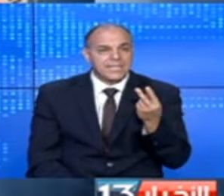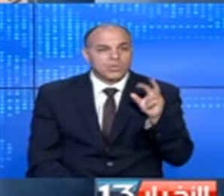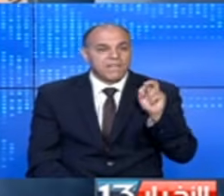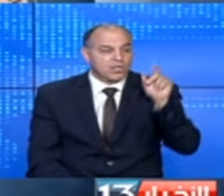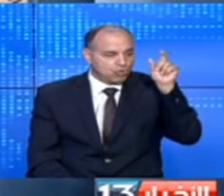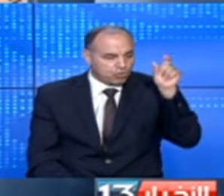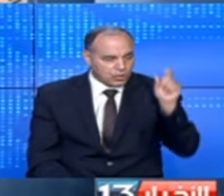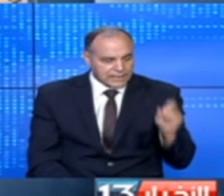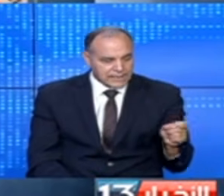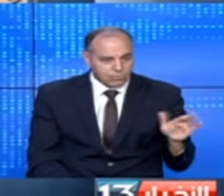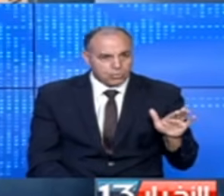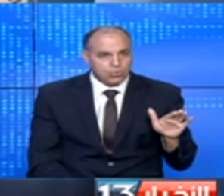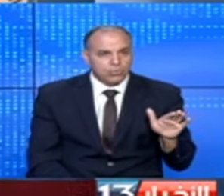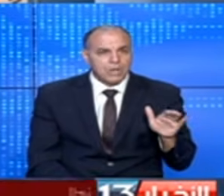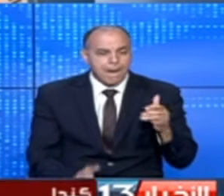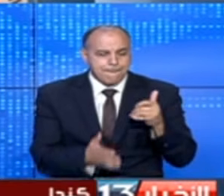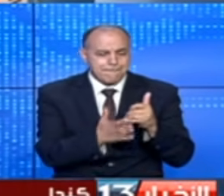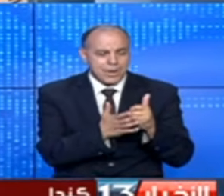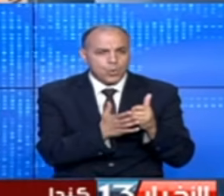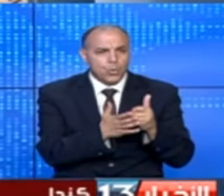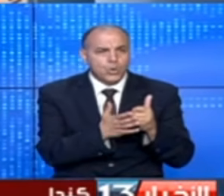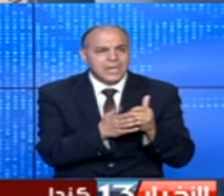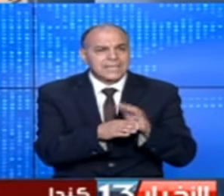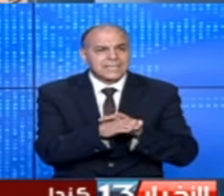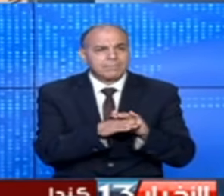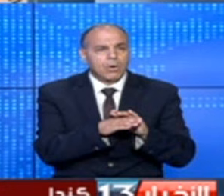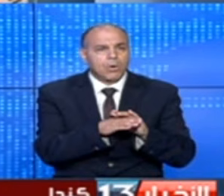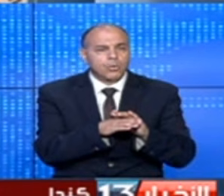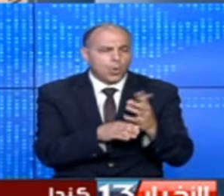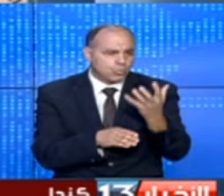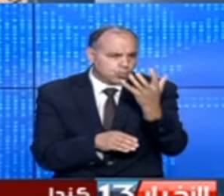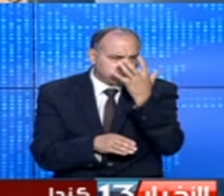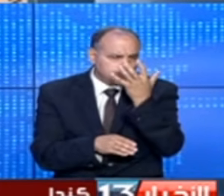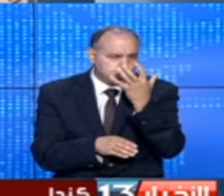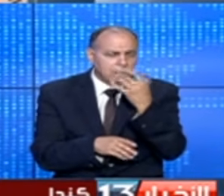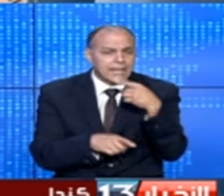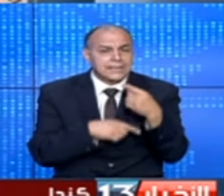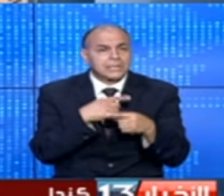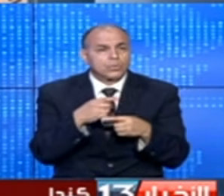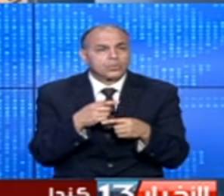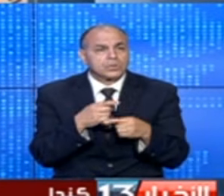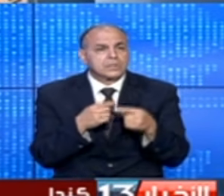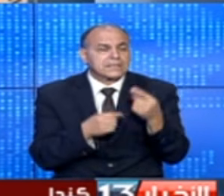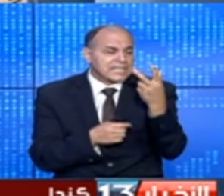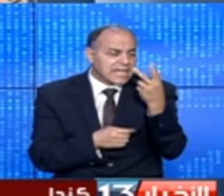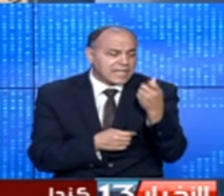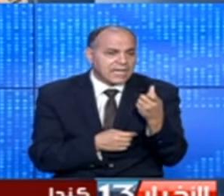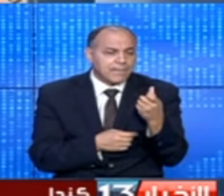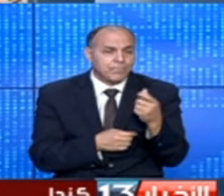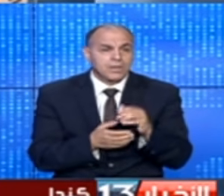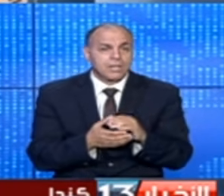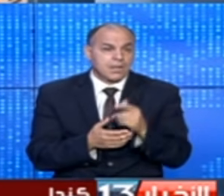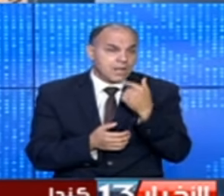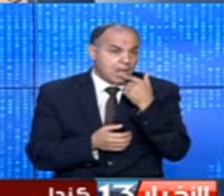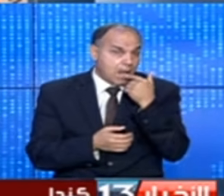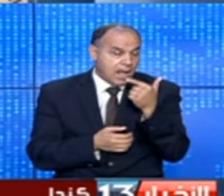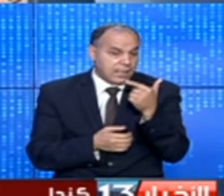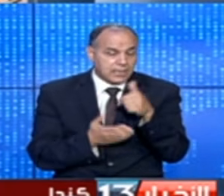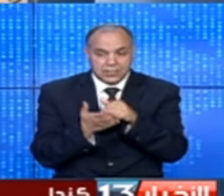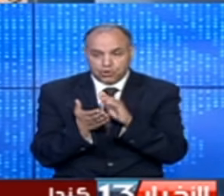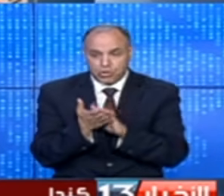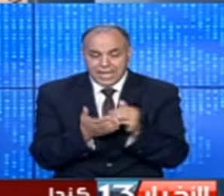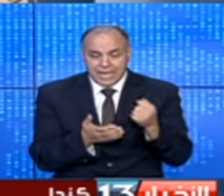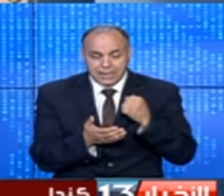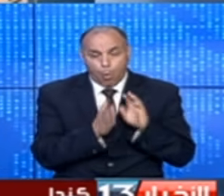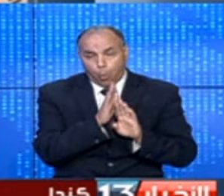130 شخصا في مقاطعة فانكوفر بسبب موجة الحر التي تتواصل اليوم الثالث على التوالي، حيث سجلت